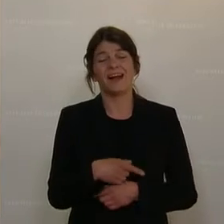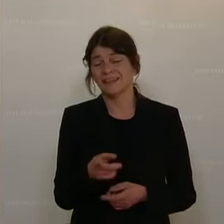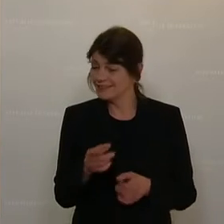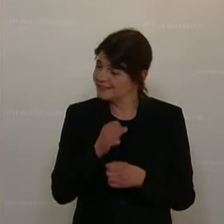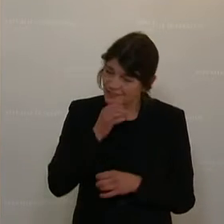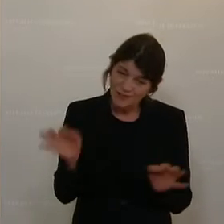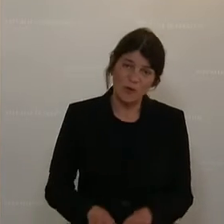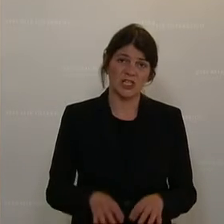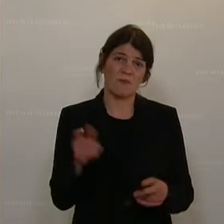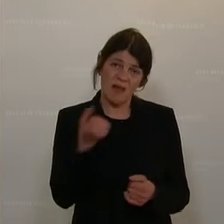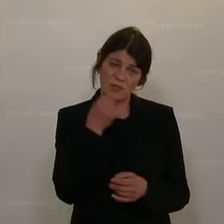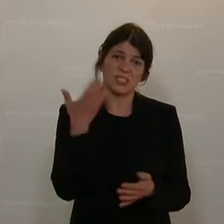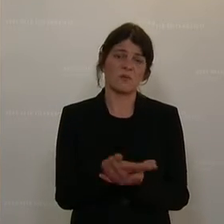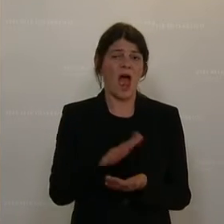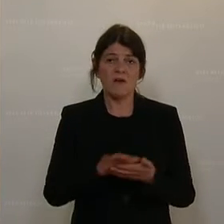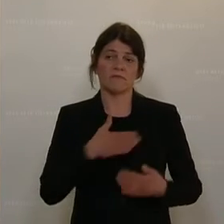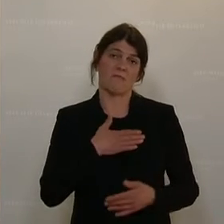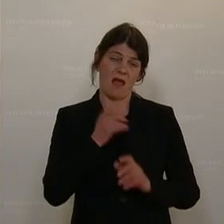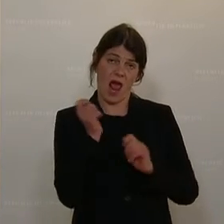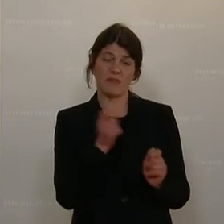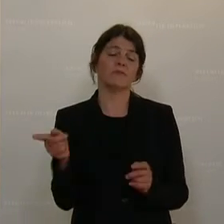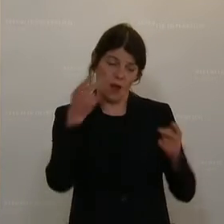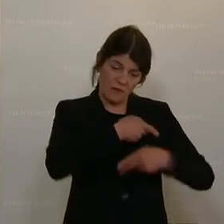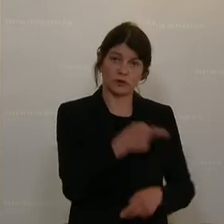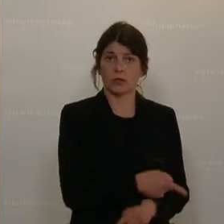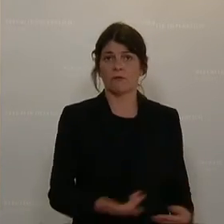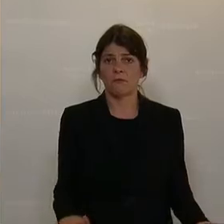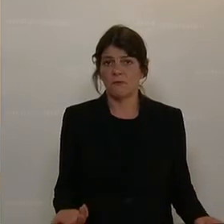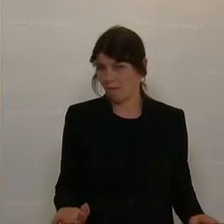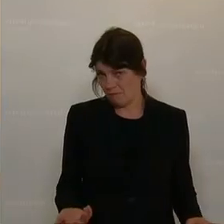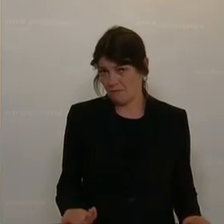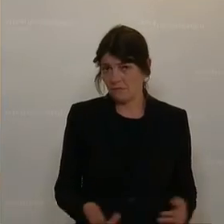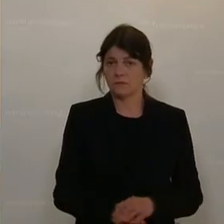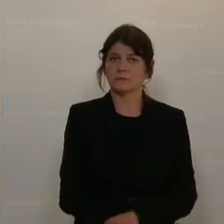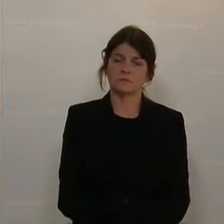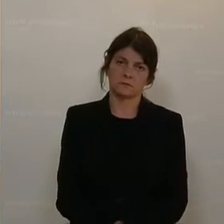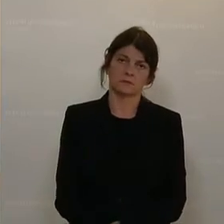aus der Krone gefallen, wenn ihr einfach unserem Antrag zugestimmt hättet?